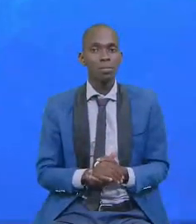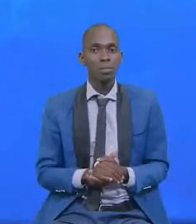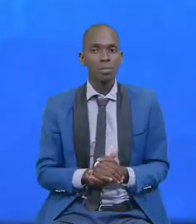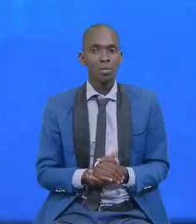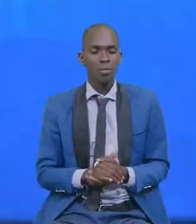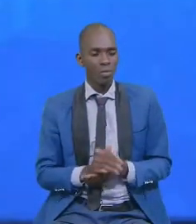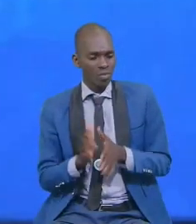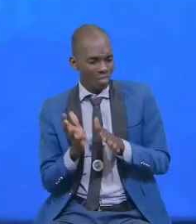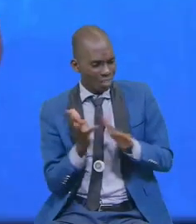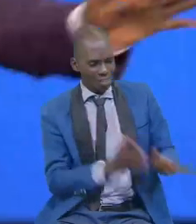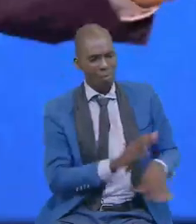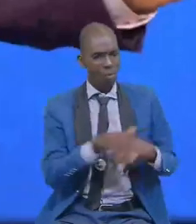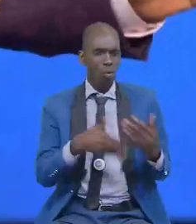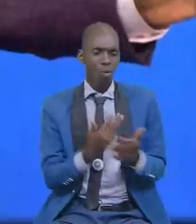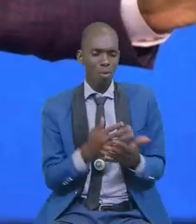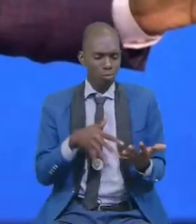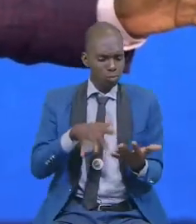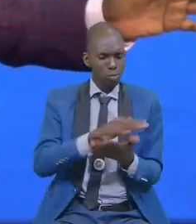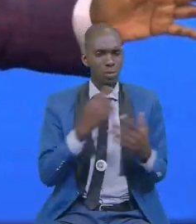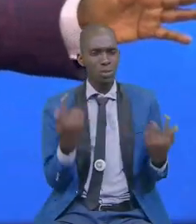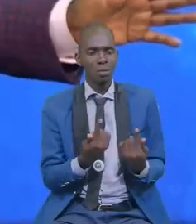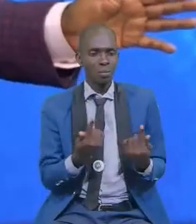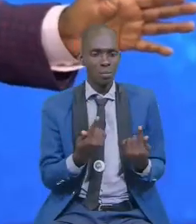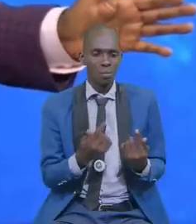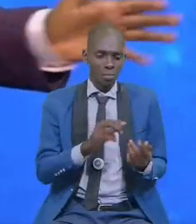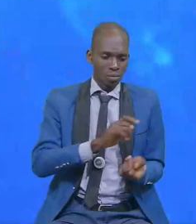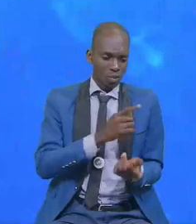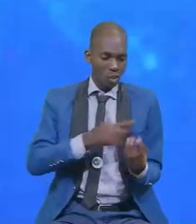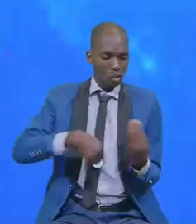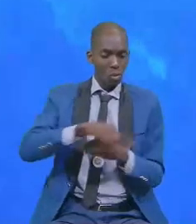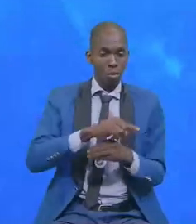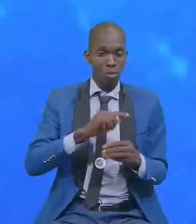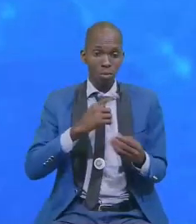Tu laisses toutes ces choses. Tu te détournes de ça.